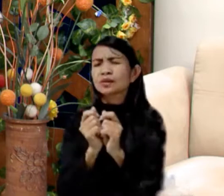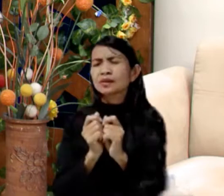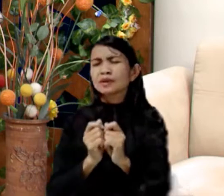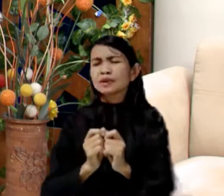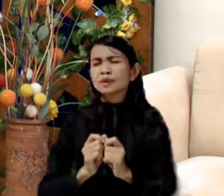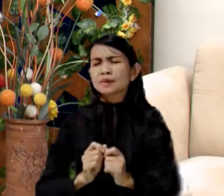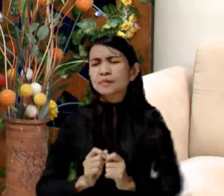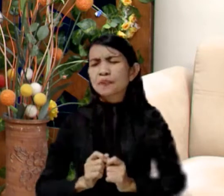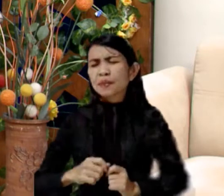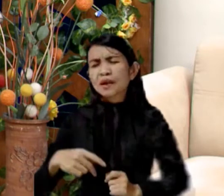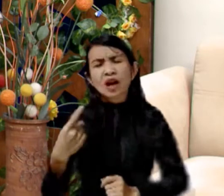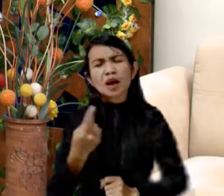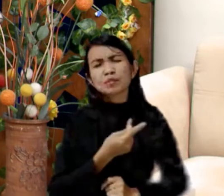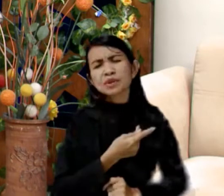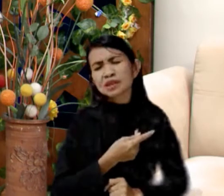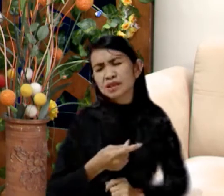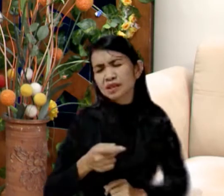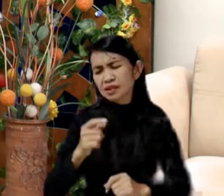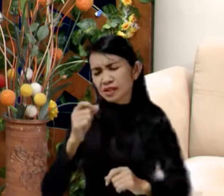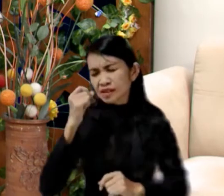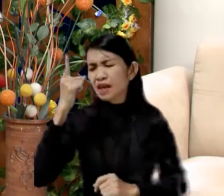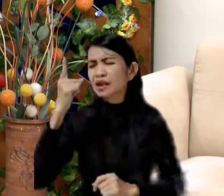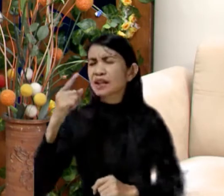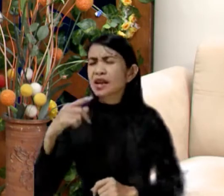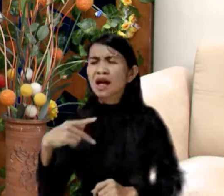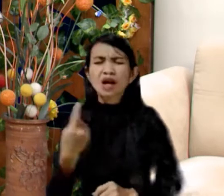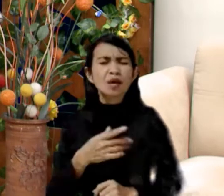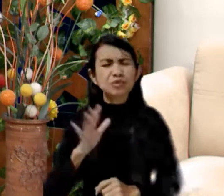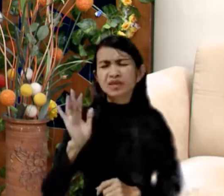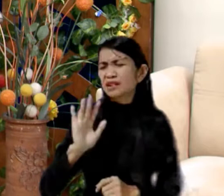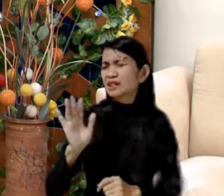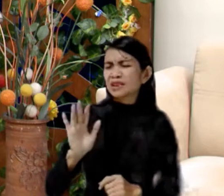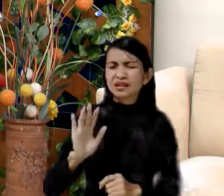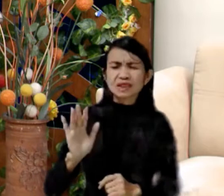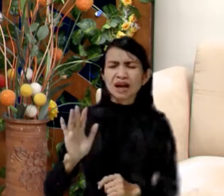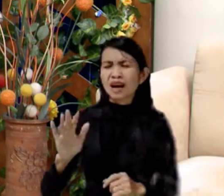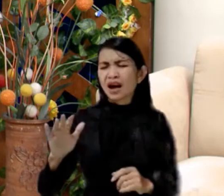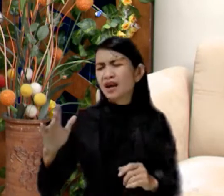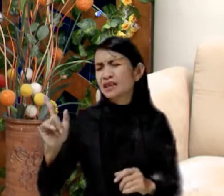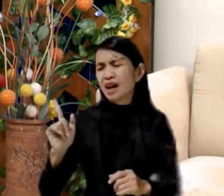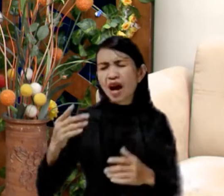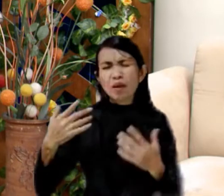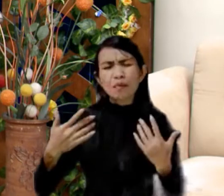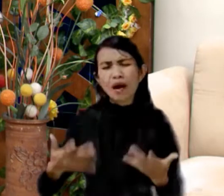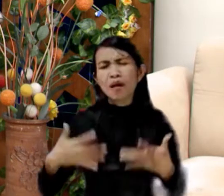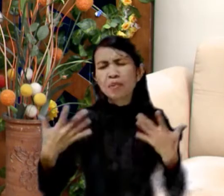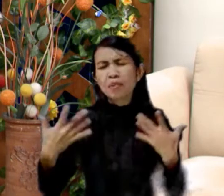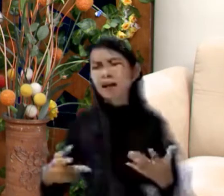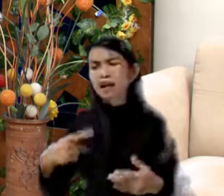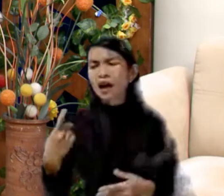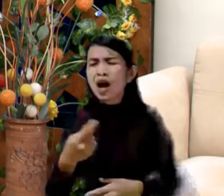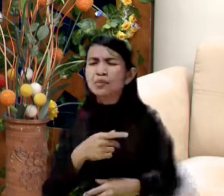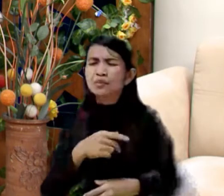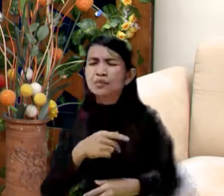Kami pun pada saat yang sama sadar bahwa kami tidak ada apa-apanya Tuhan. Kami hina, kami penuh dosa.